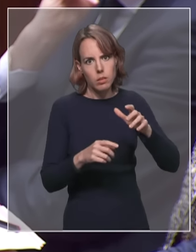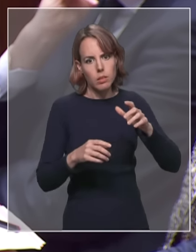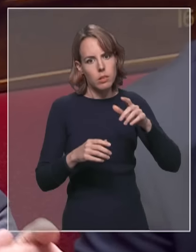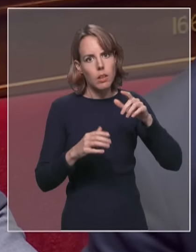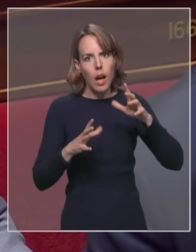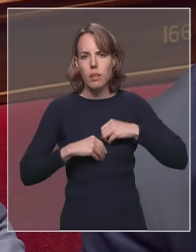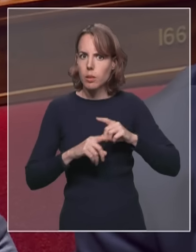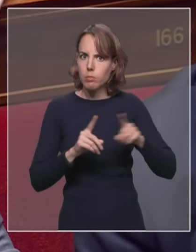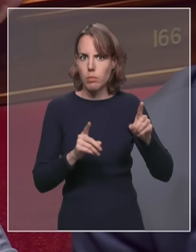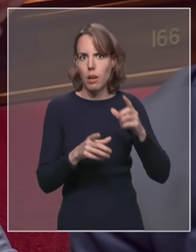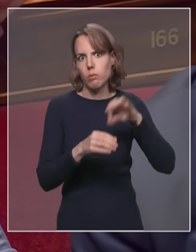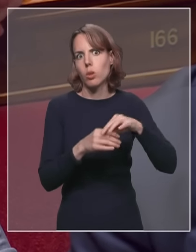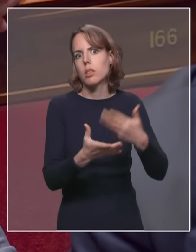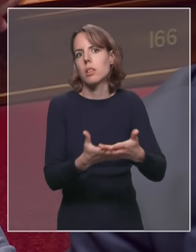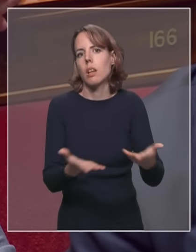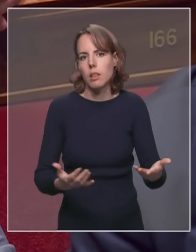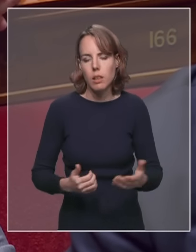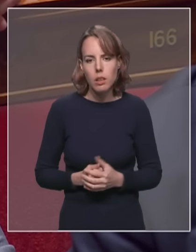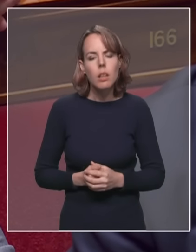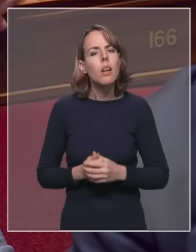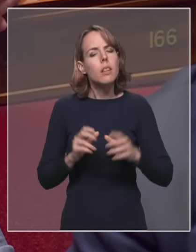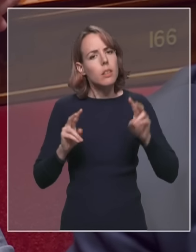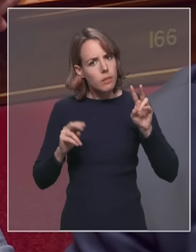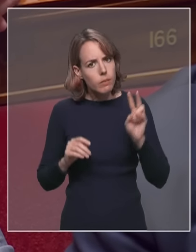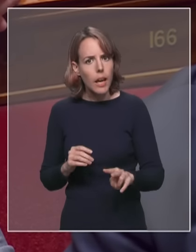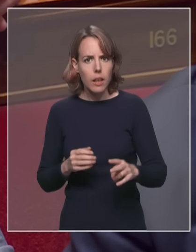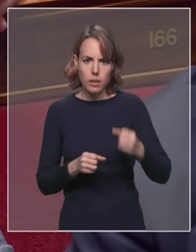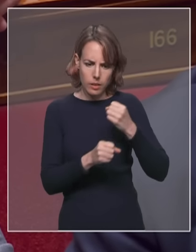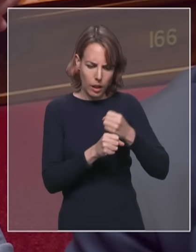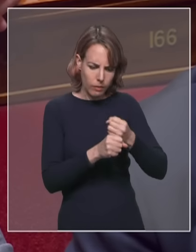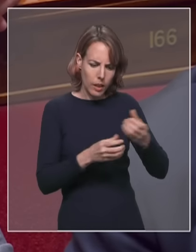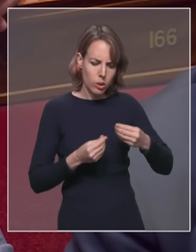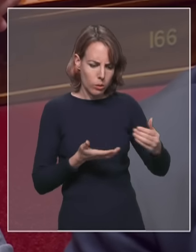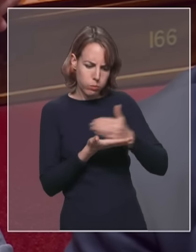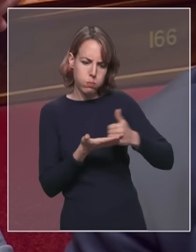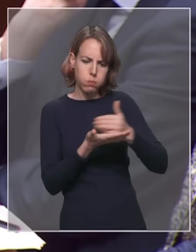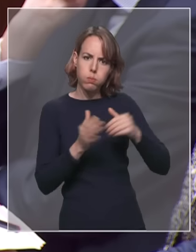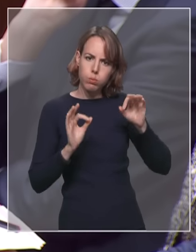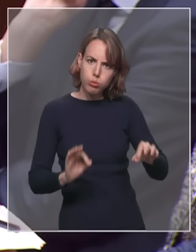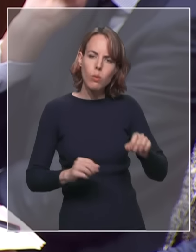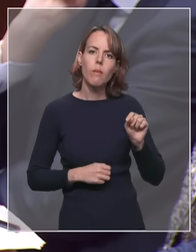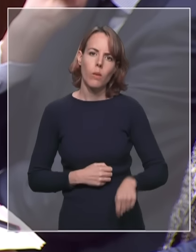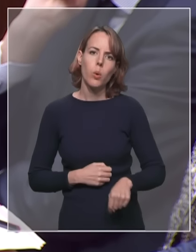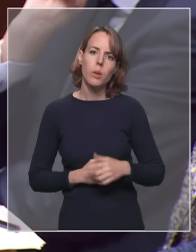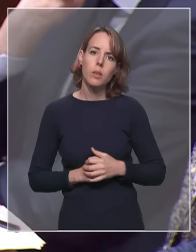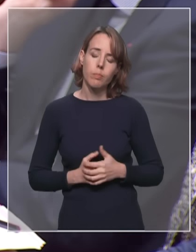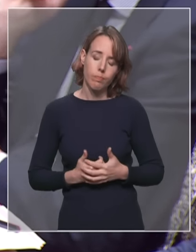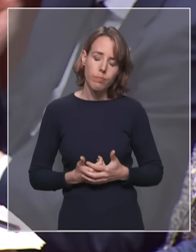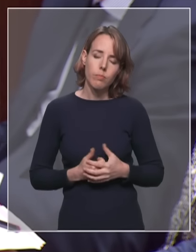la nécessité de mieux vivre de son travail. Je vous rejoins là-dessus. Nous devons faire en sorte que